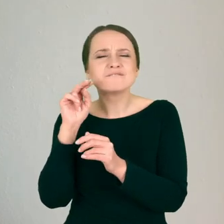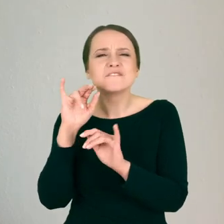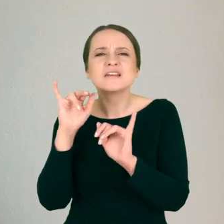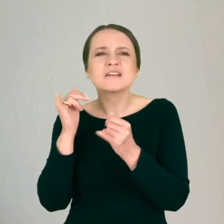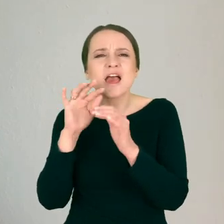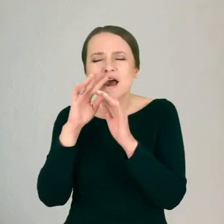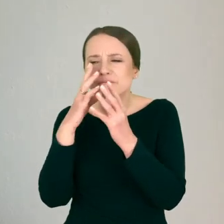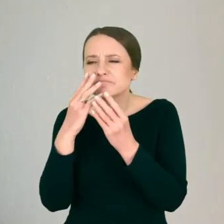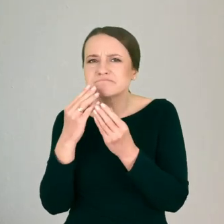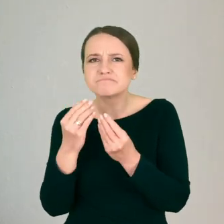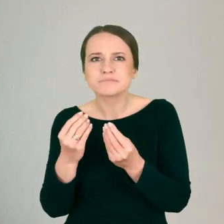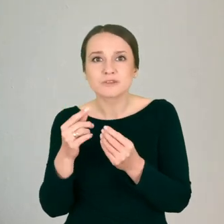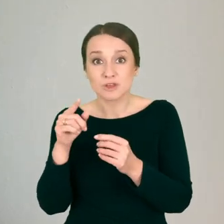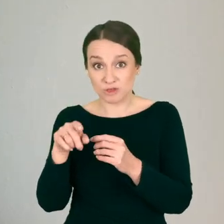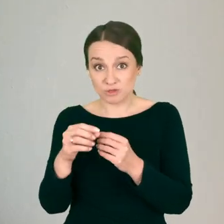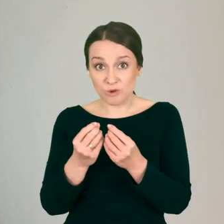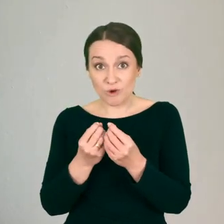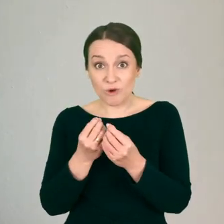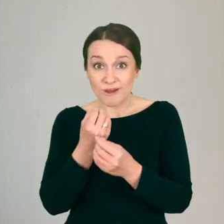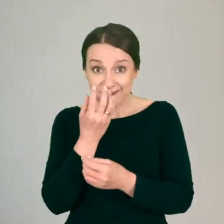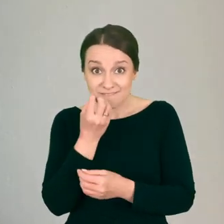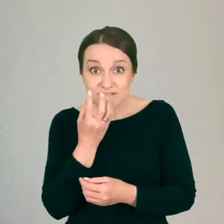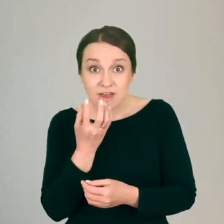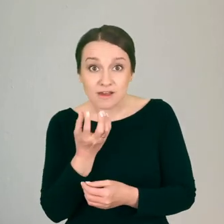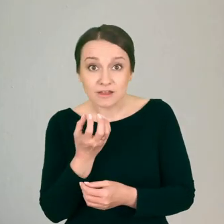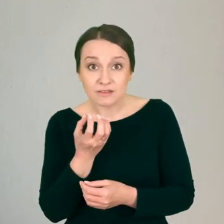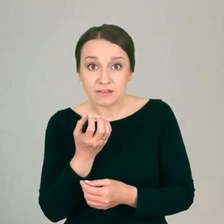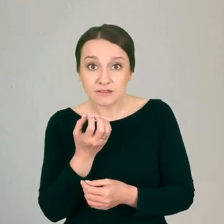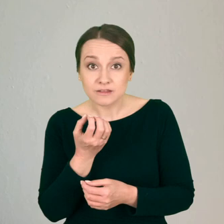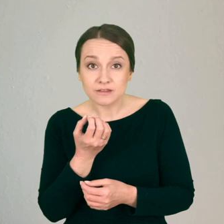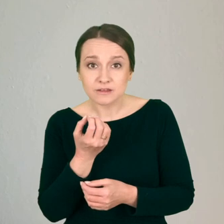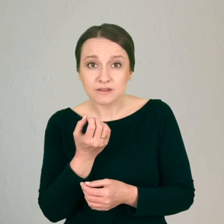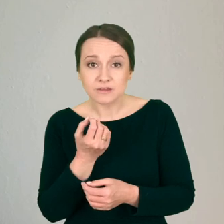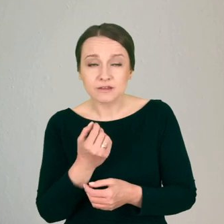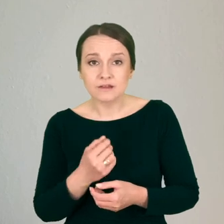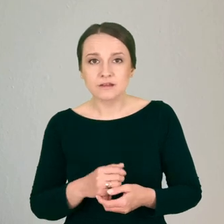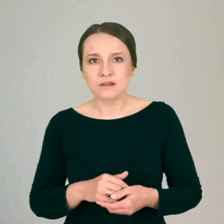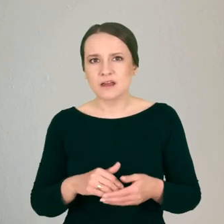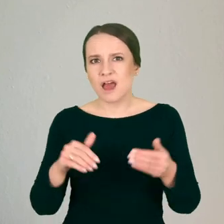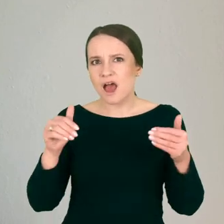Jak wygląda róża? Czy to kwiat?